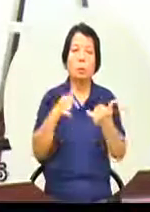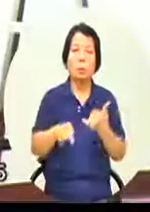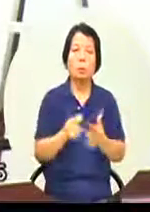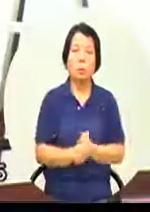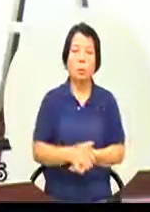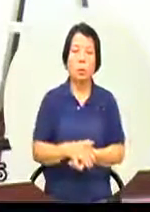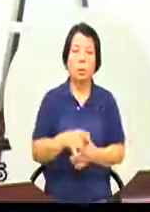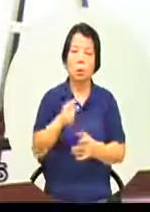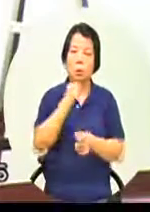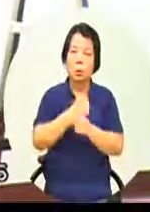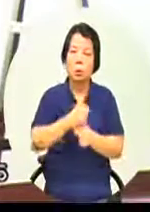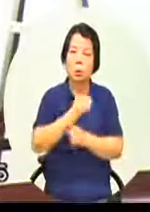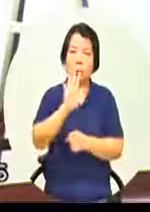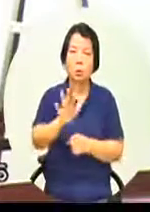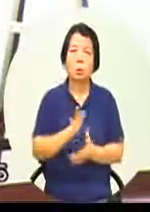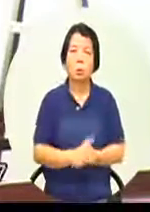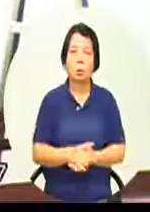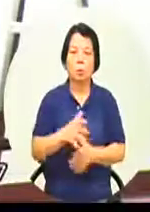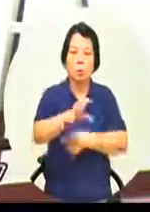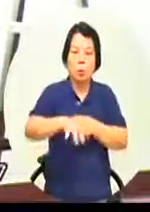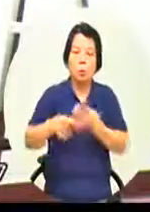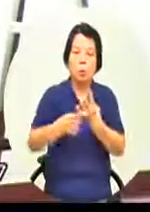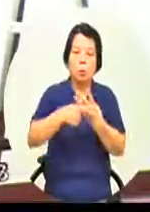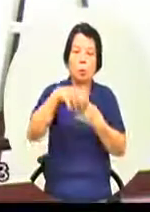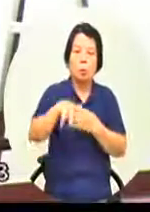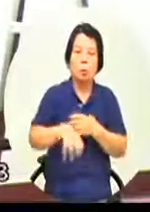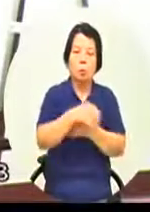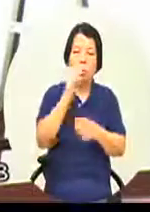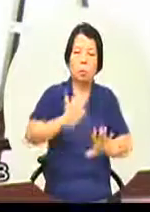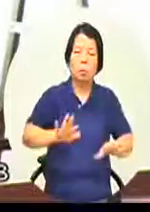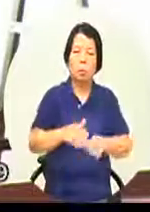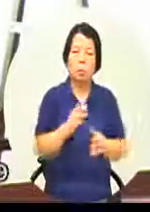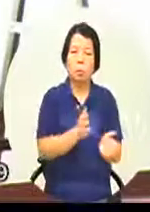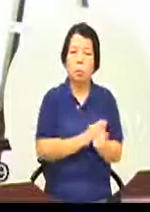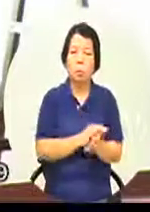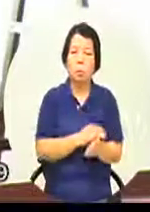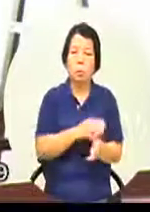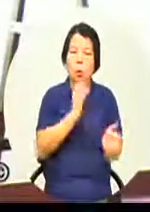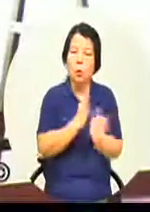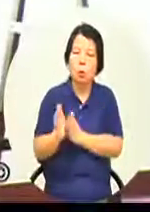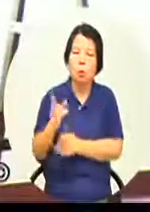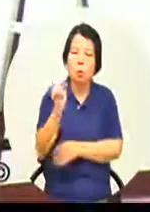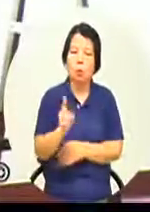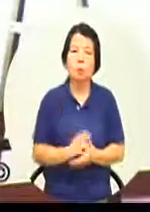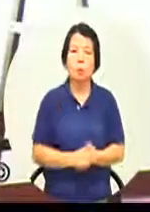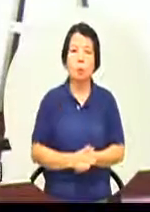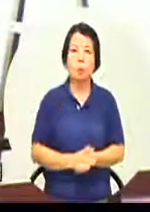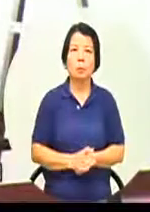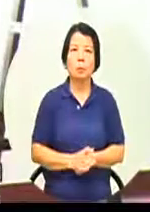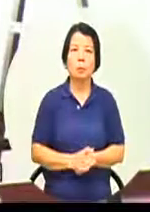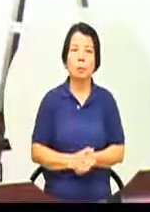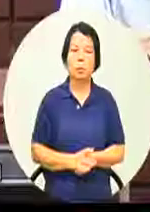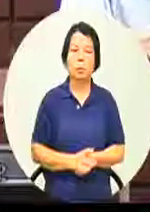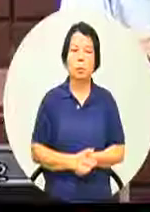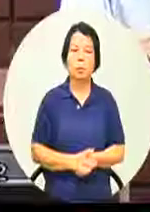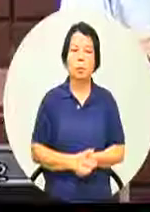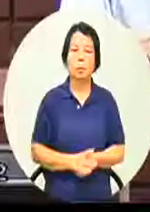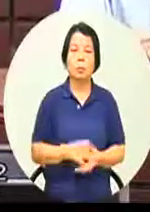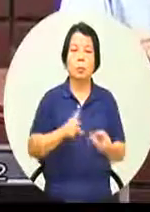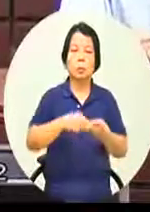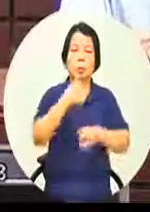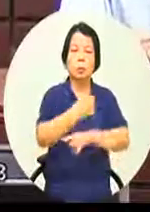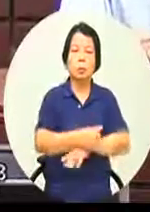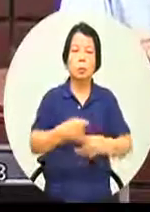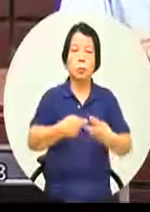些动作，那目前农业局你的处理方式是怎样？哎，请局长回答。 好，请局长答复。 好，谢谢主席。谢谢李议